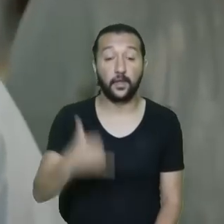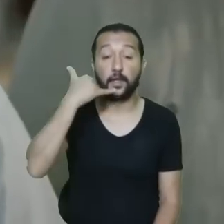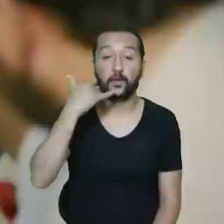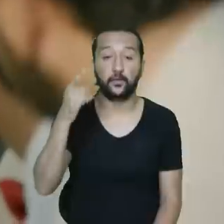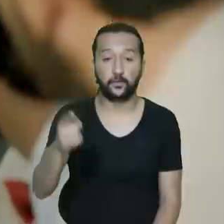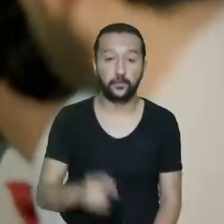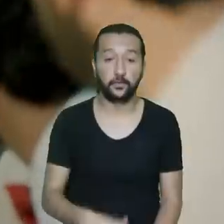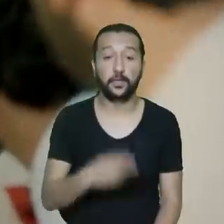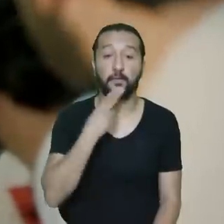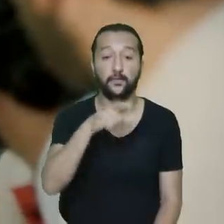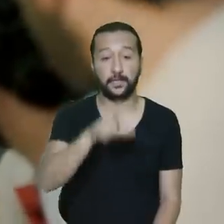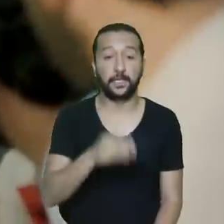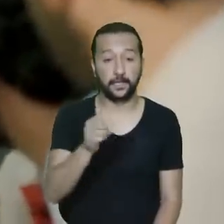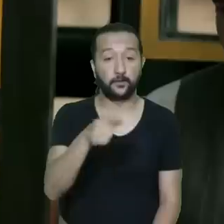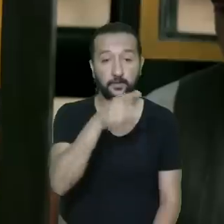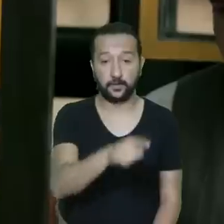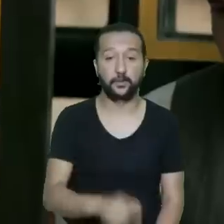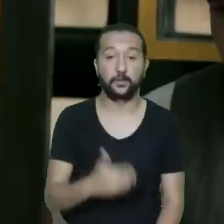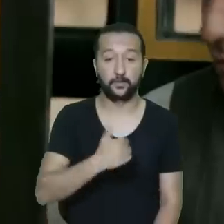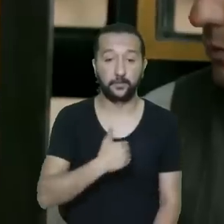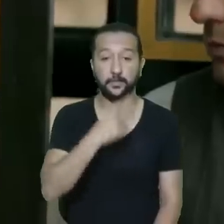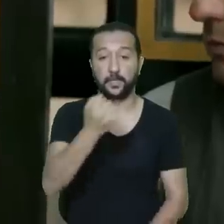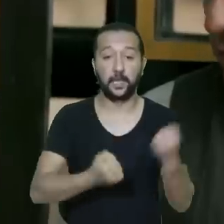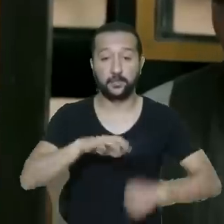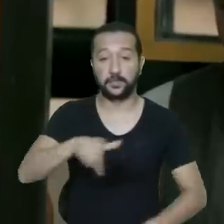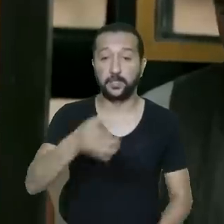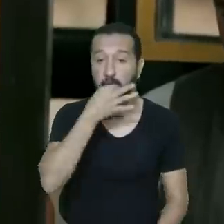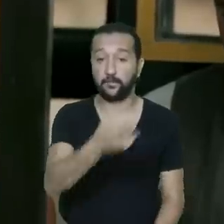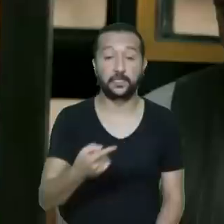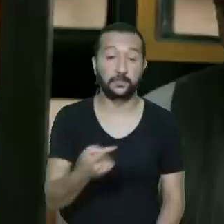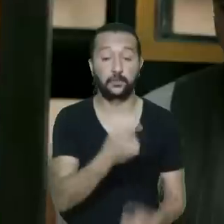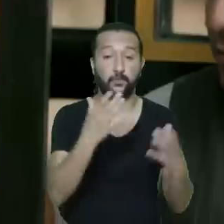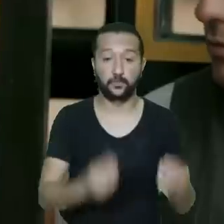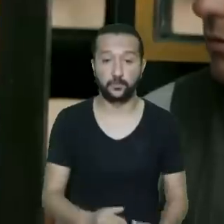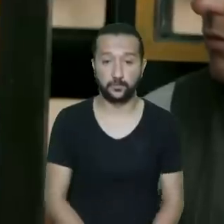Alo, hanımefendi iyi günler. Biz bir çalıntı ihbarında bulunacaktık de.